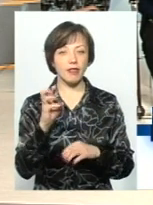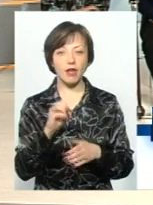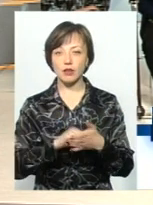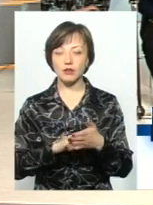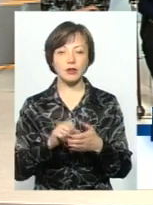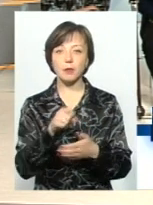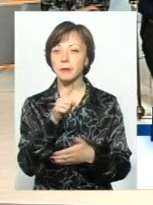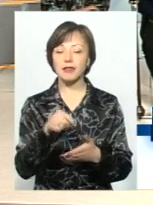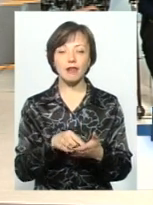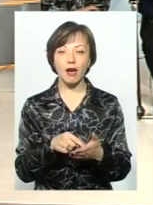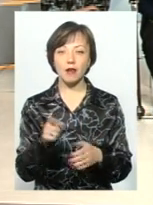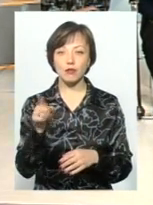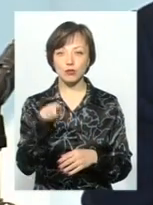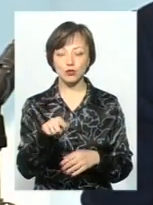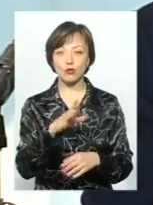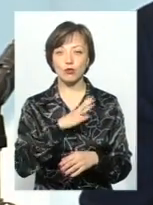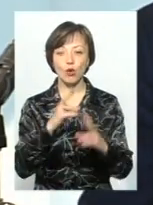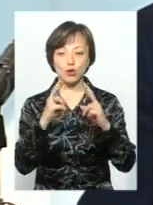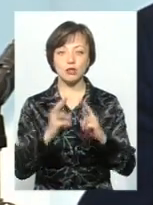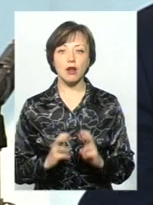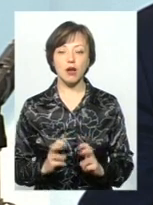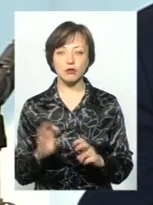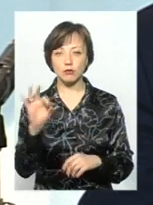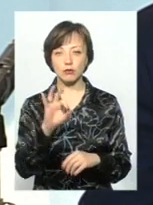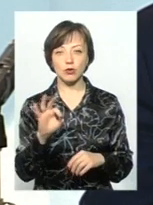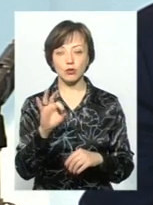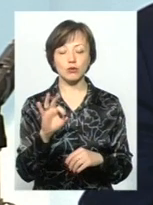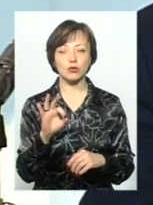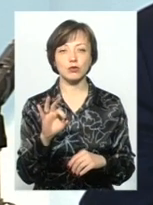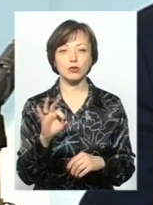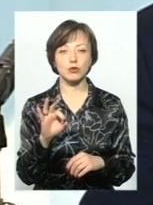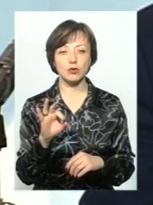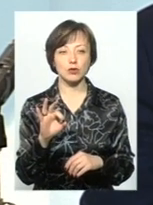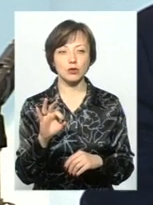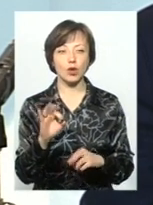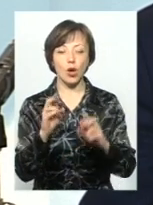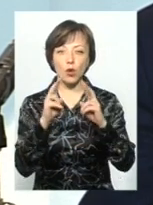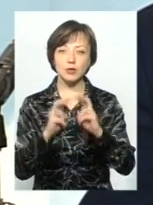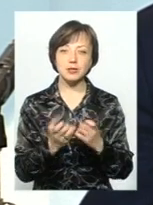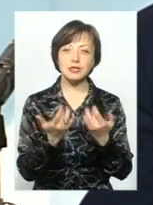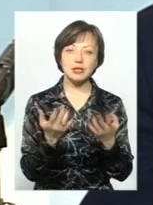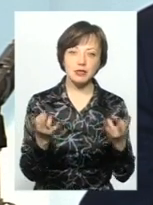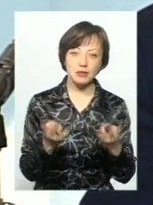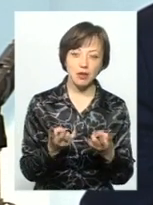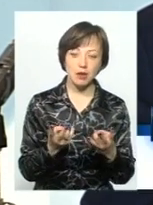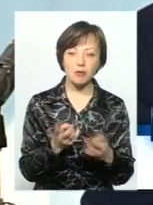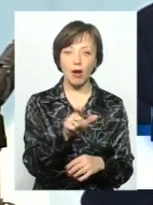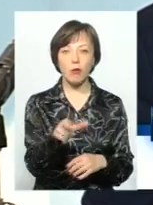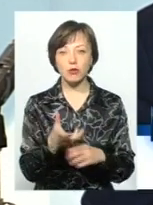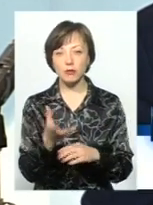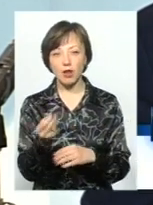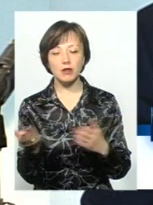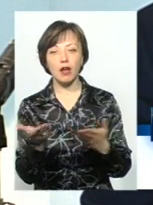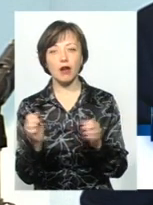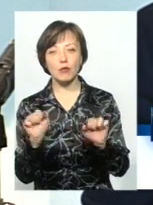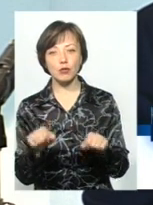не питання по суті було розглянути про те, що розібратися, скільки треба абонплати, яка її може